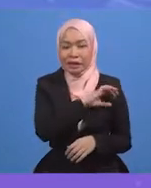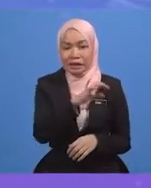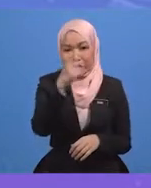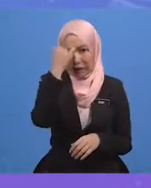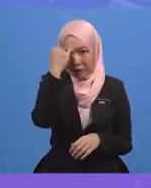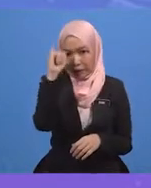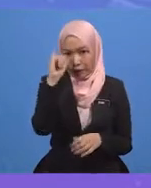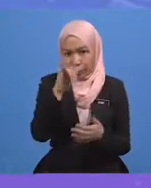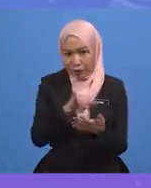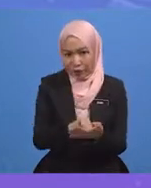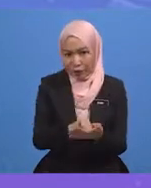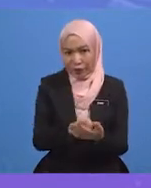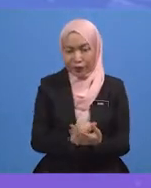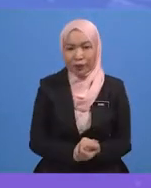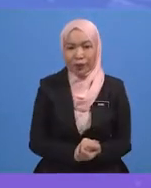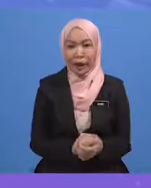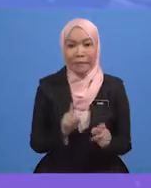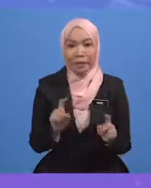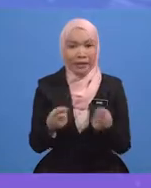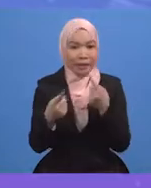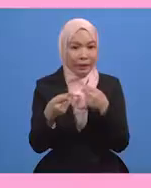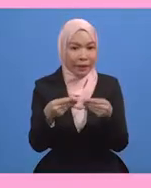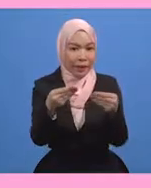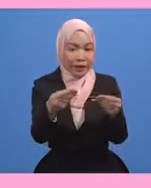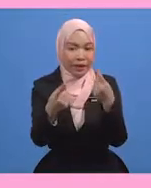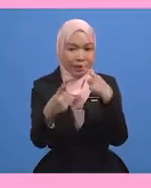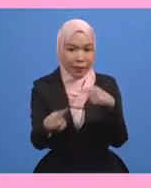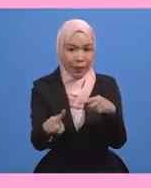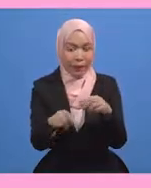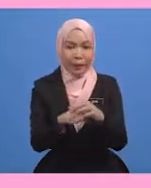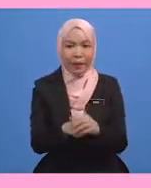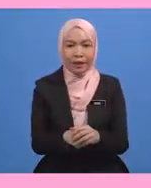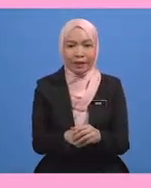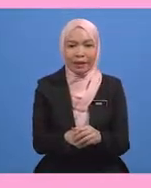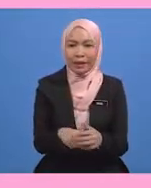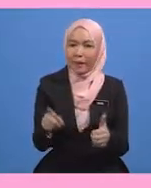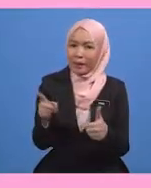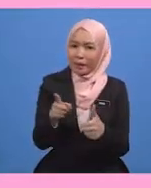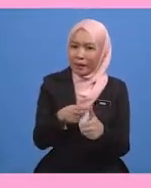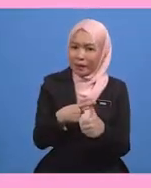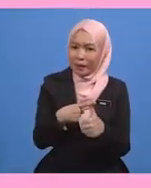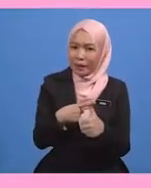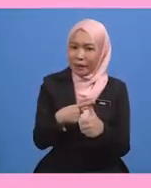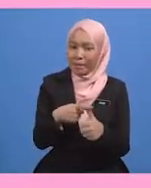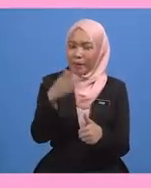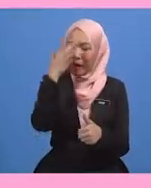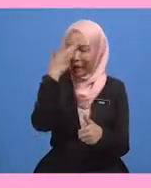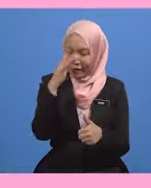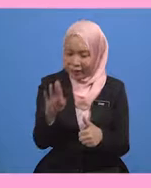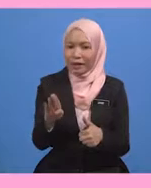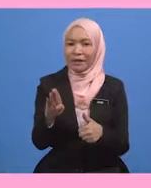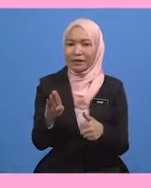apa jawapannya murid-murid? Jawapannya ialah, pertama, petah berbicara.